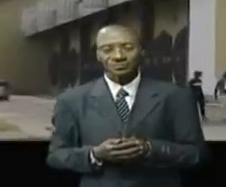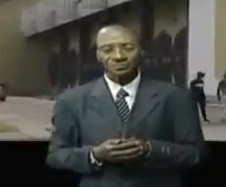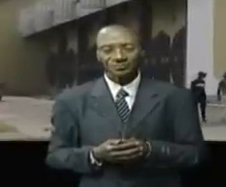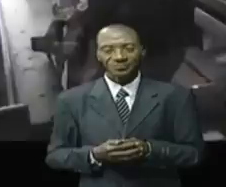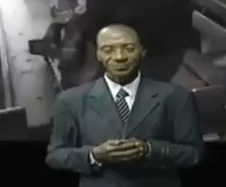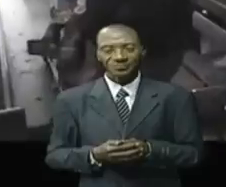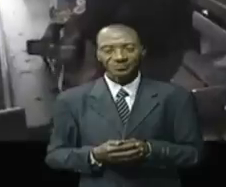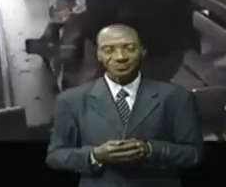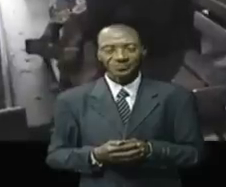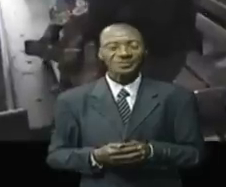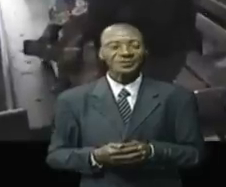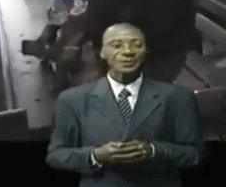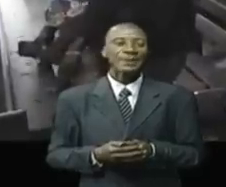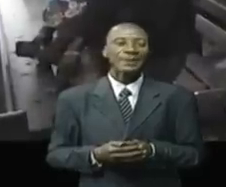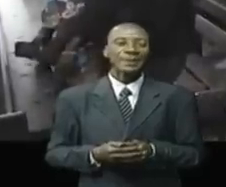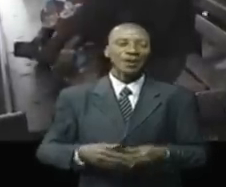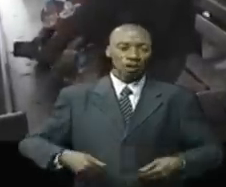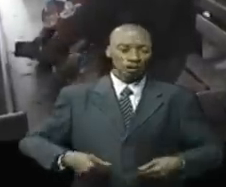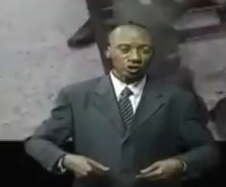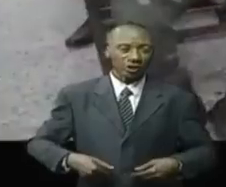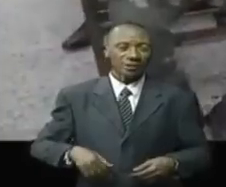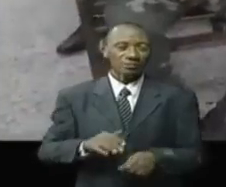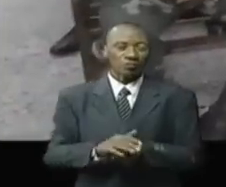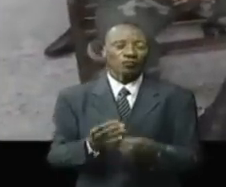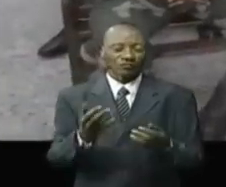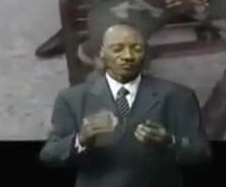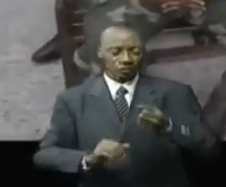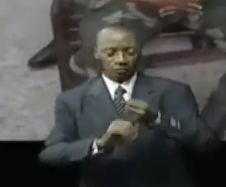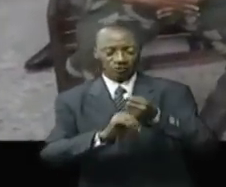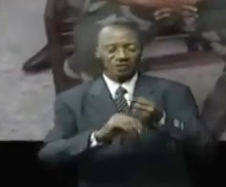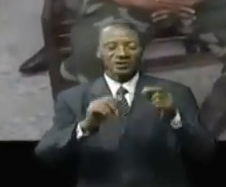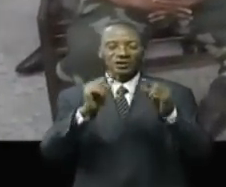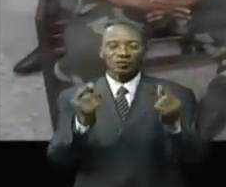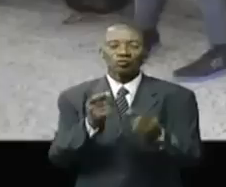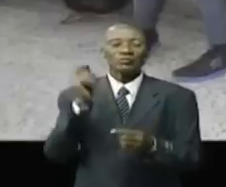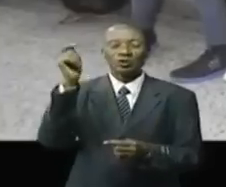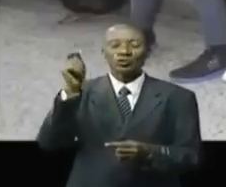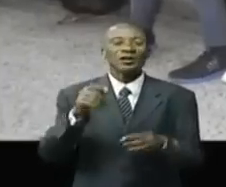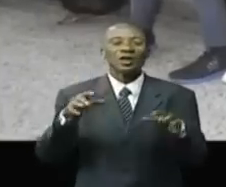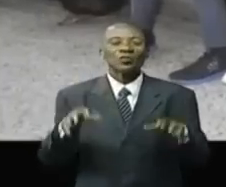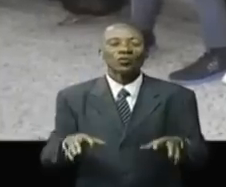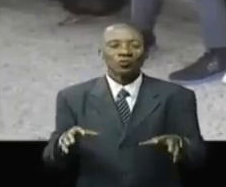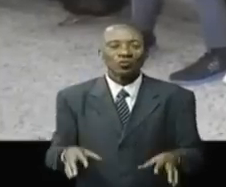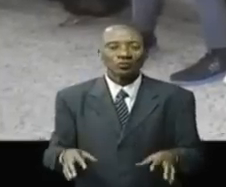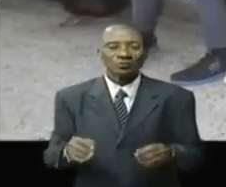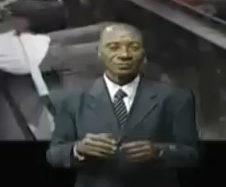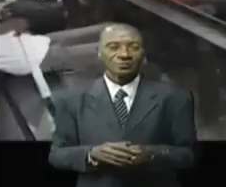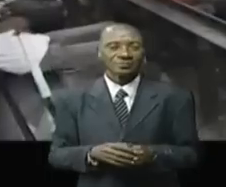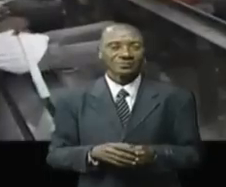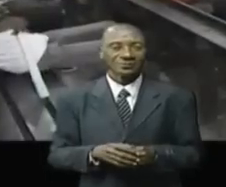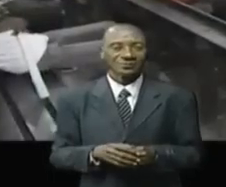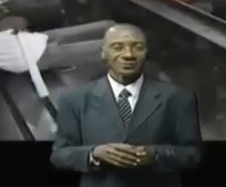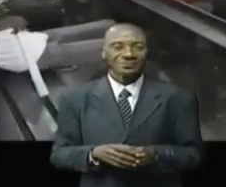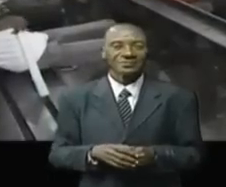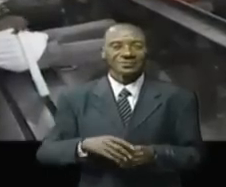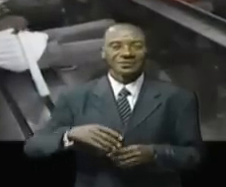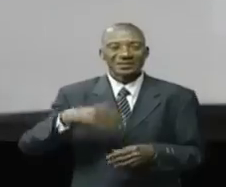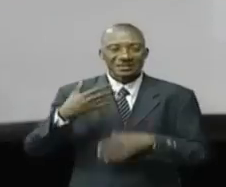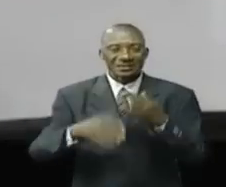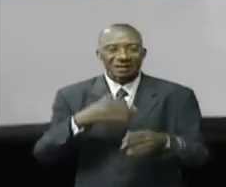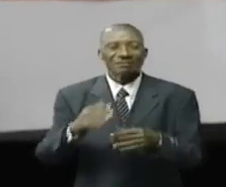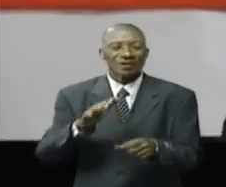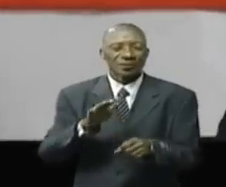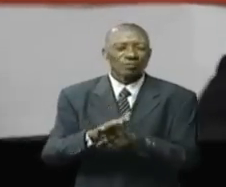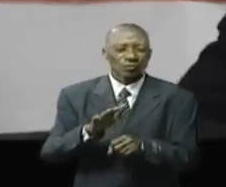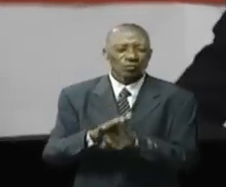nombre de jeunes debout pour soutenir les forces armées de la République démocratique du Congo, figurent ceux de l'Église du Christ au